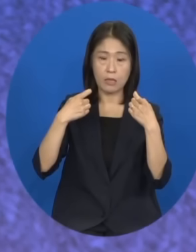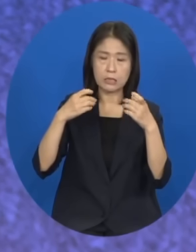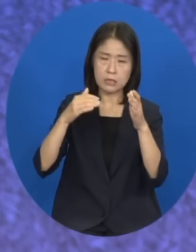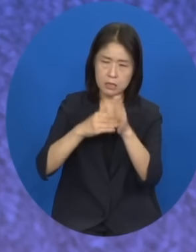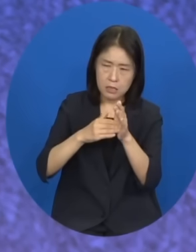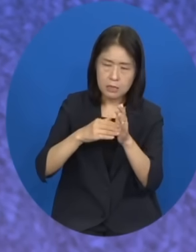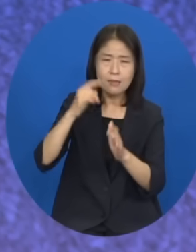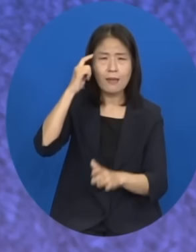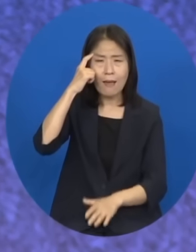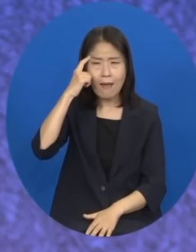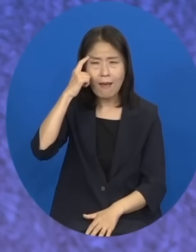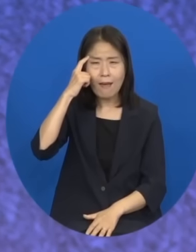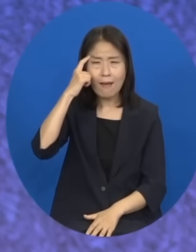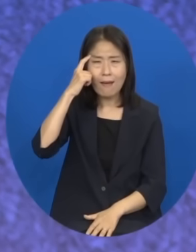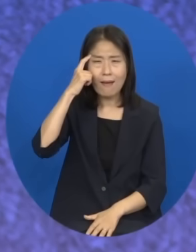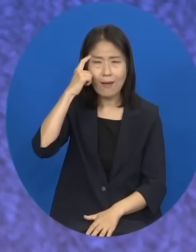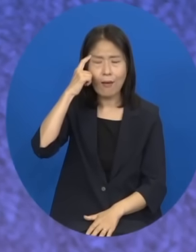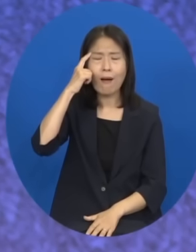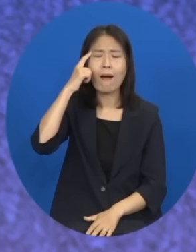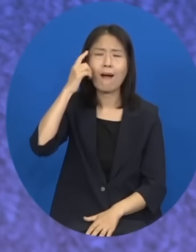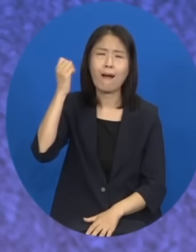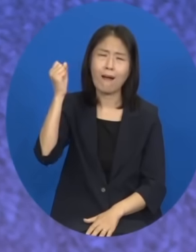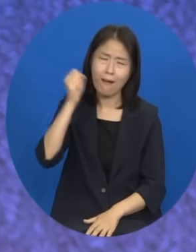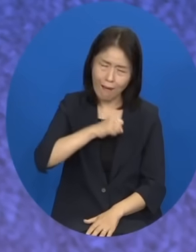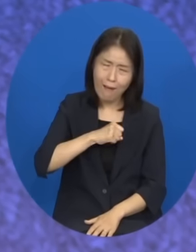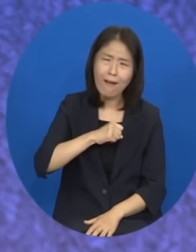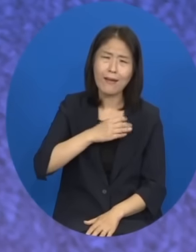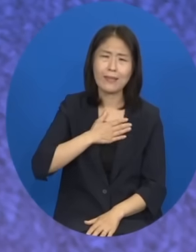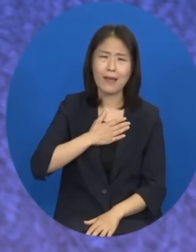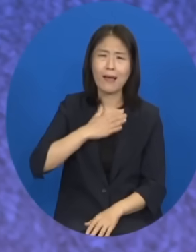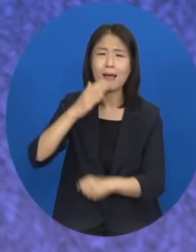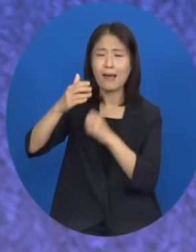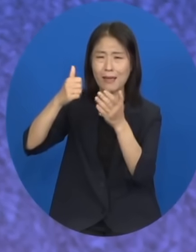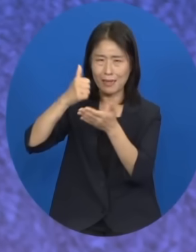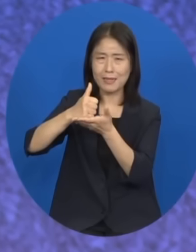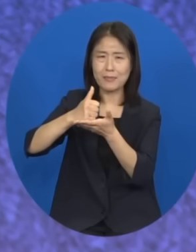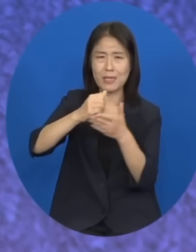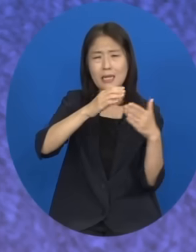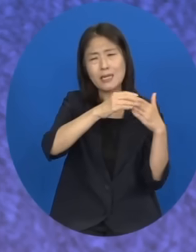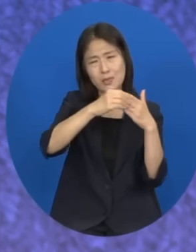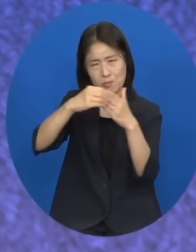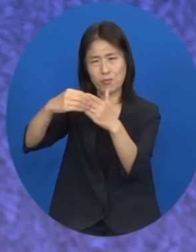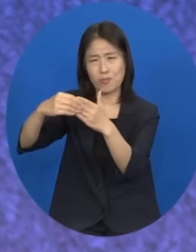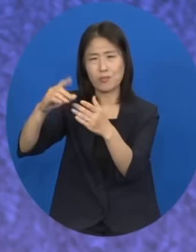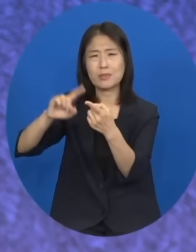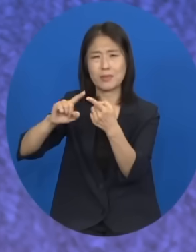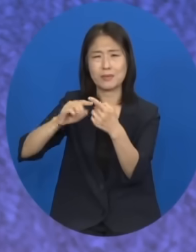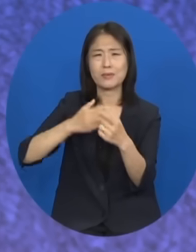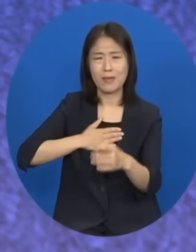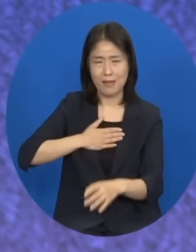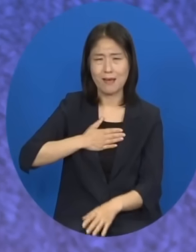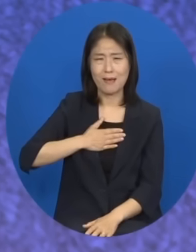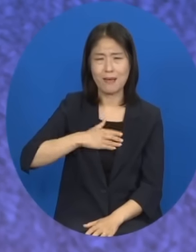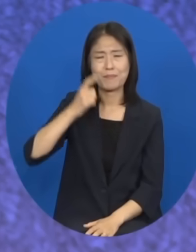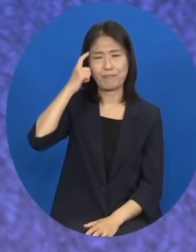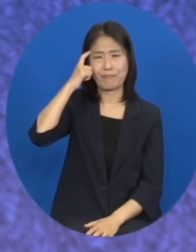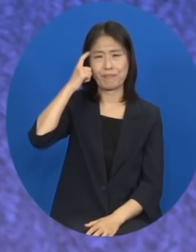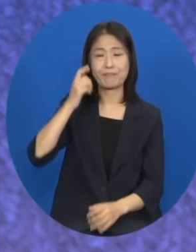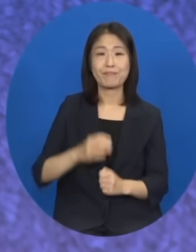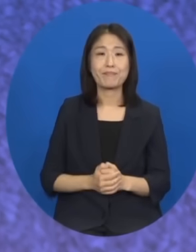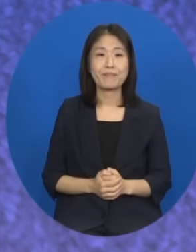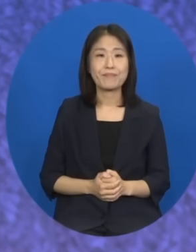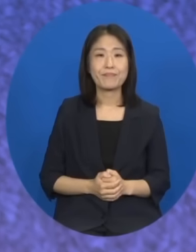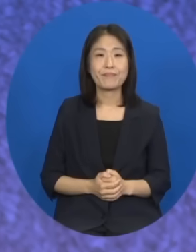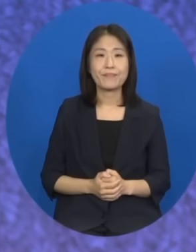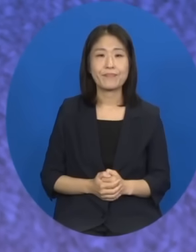주님의 계획에 의하여 저를 이끄신 것을 알았습니다. 처음에 저희들이 영국 기독교